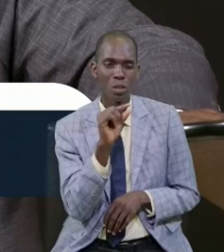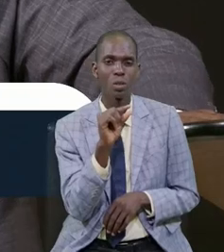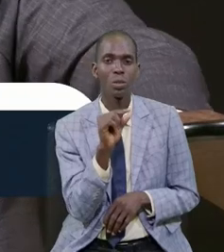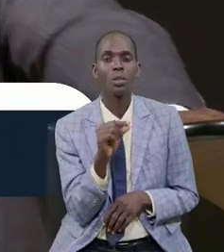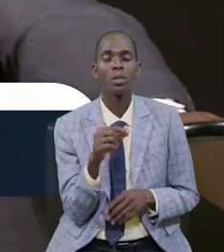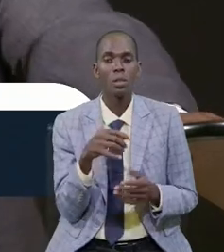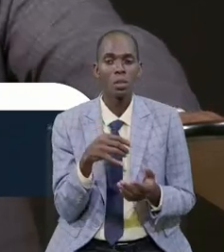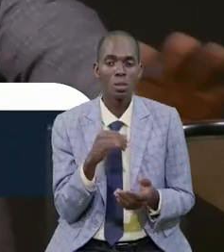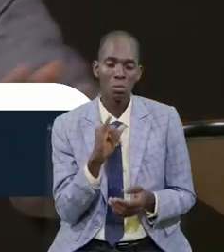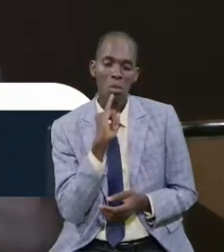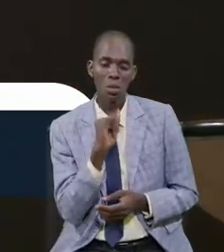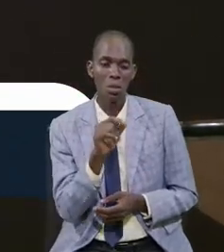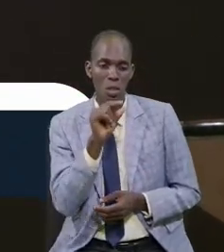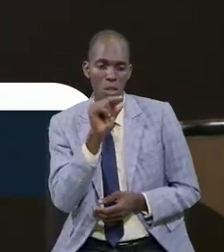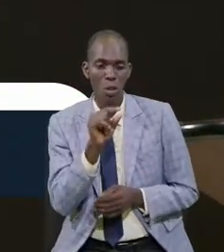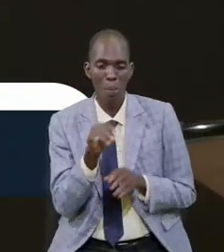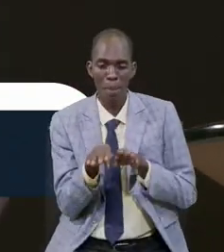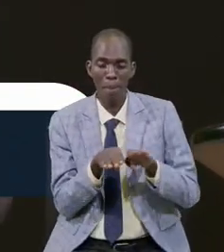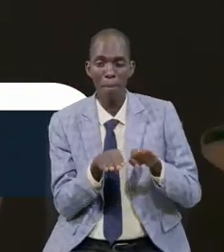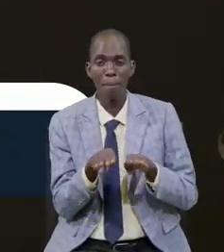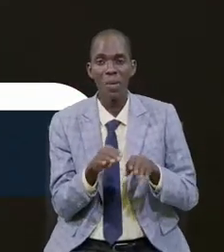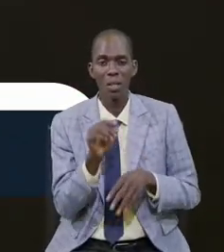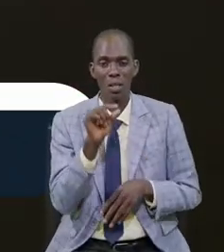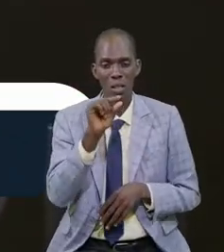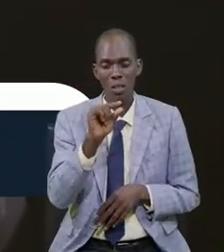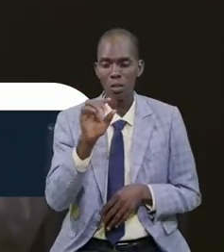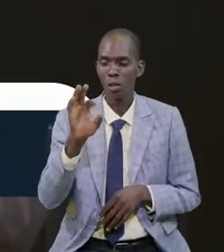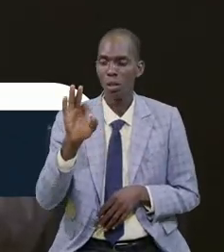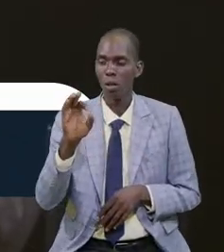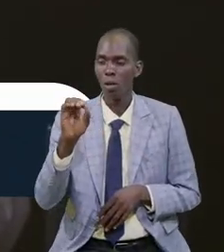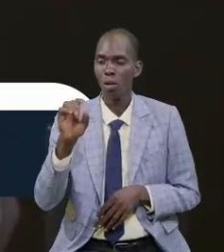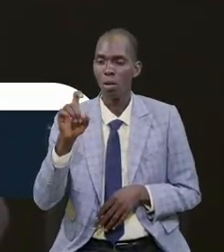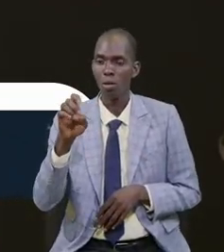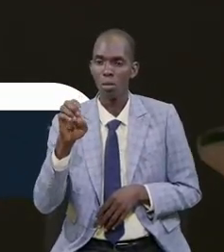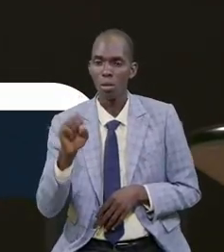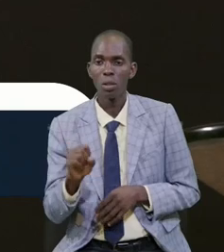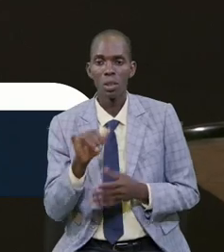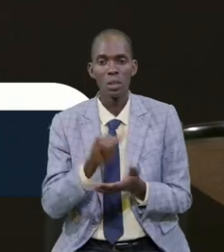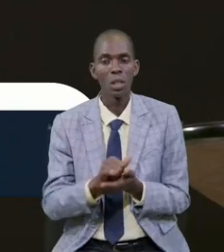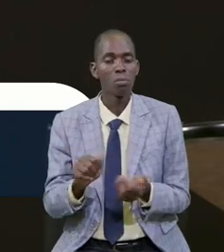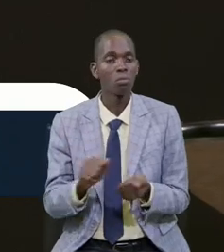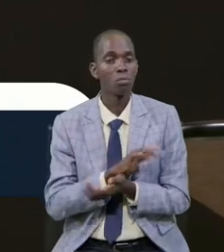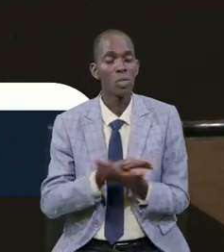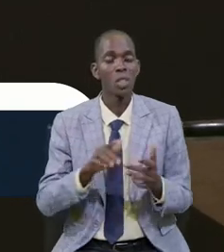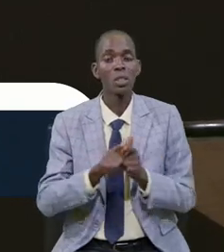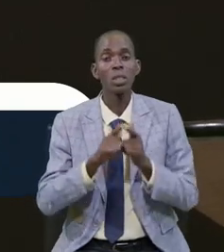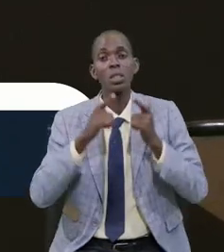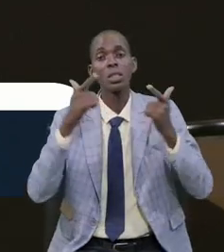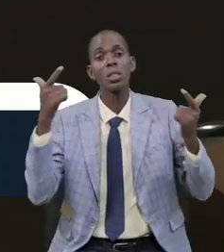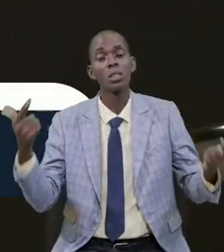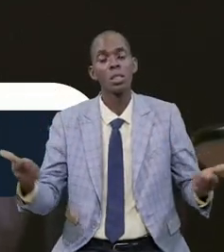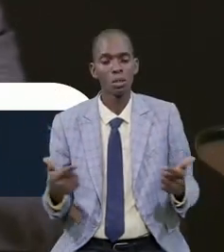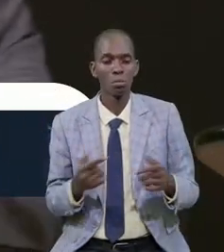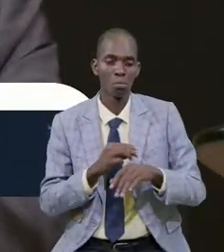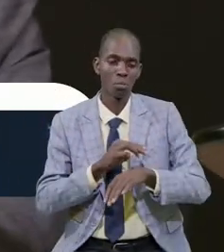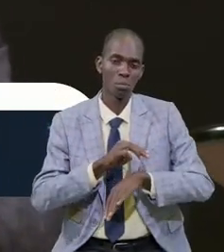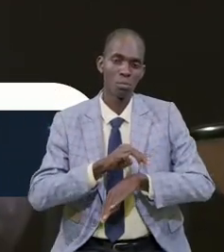Un petit comportement. Les petits renards qui détruisent de grands ministères. Trois.